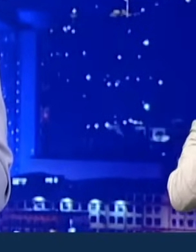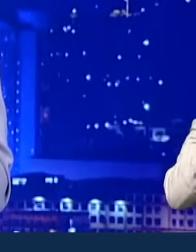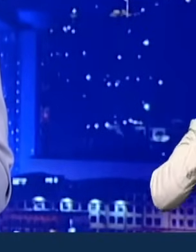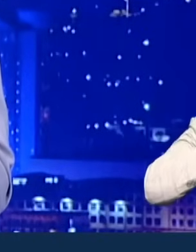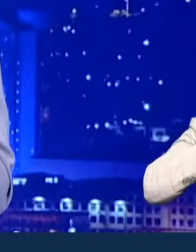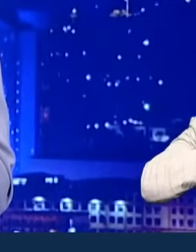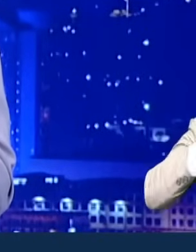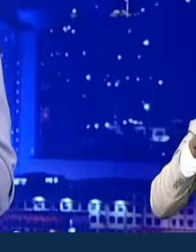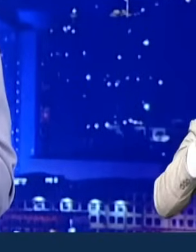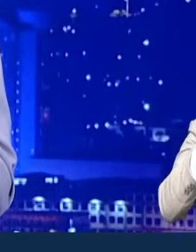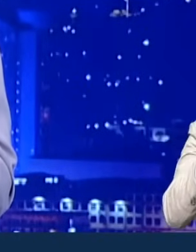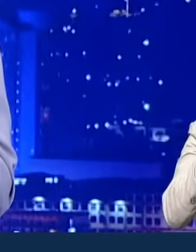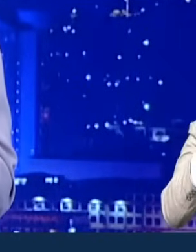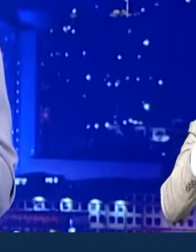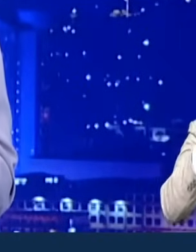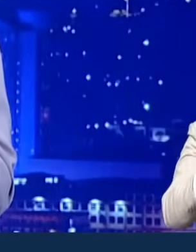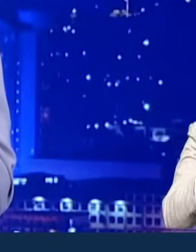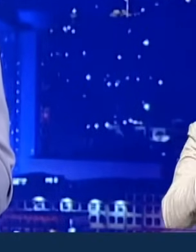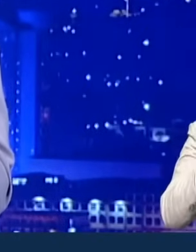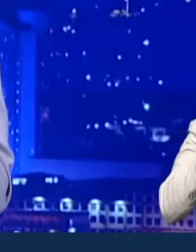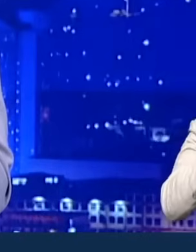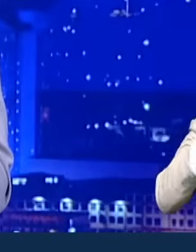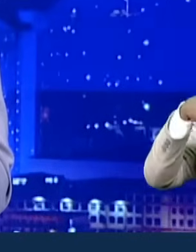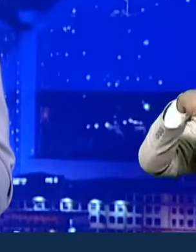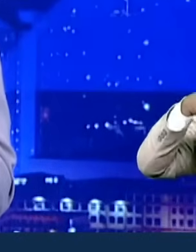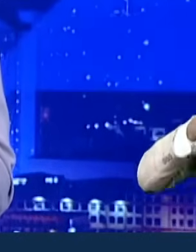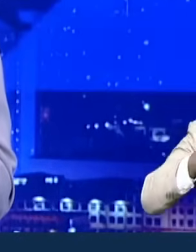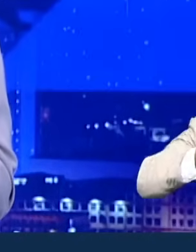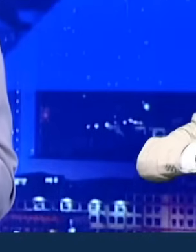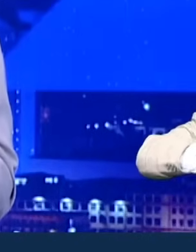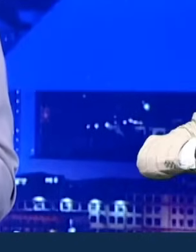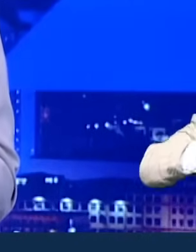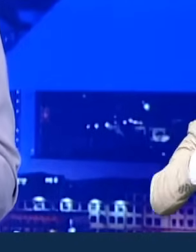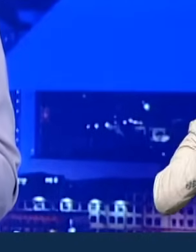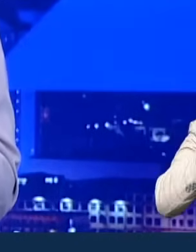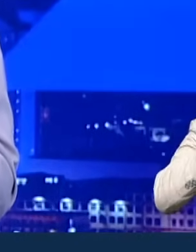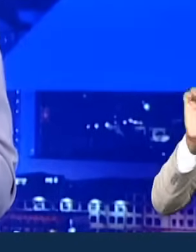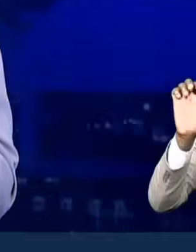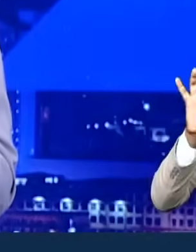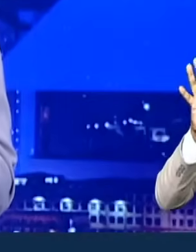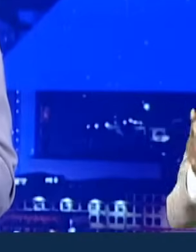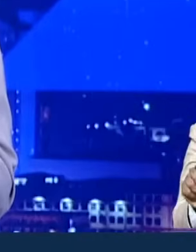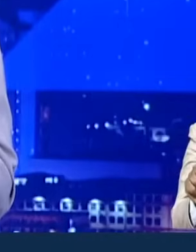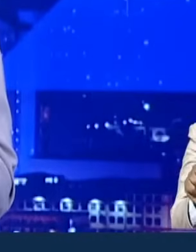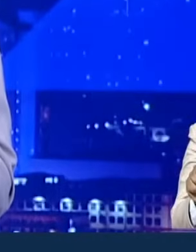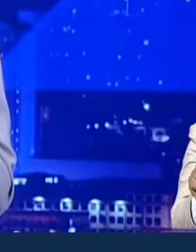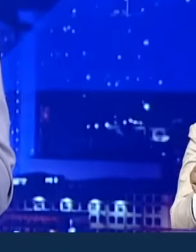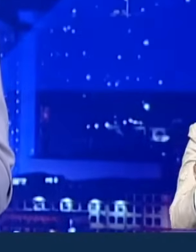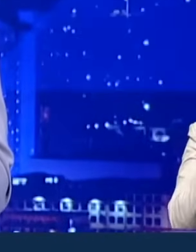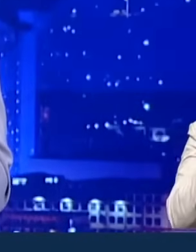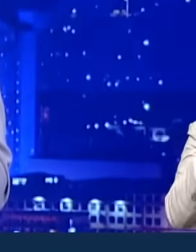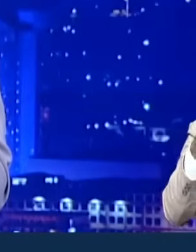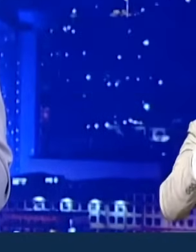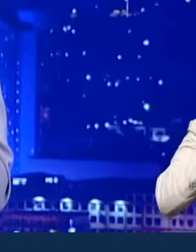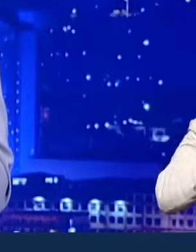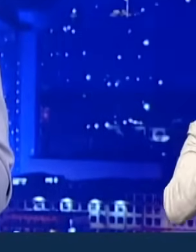imikino y'abagize inteko zishinga amategeko mu karere k'Iburasirazuba. Imikino iri gukinwa ku nshuro ya 13.